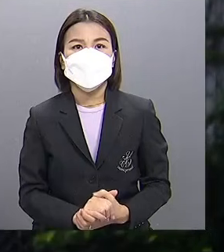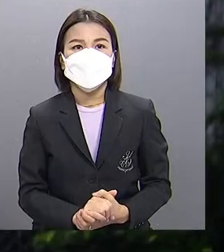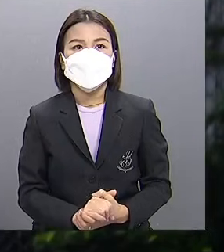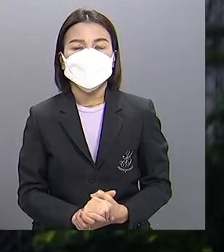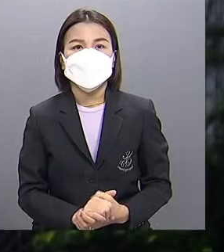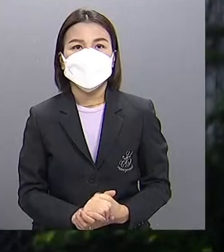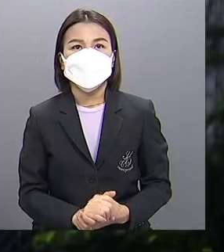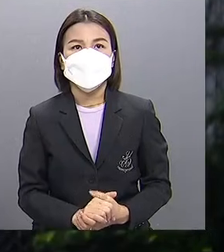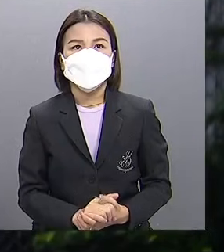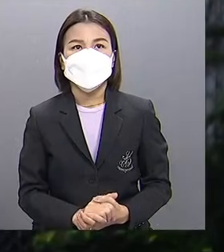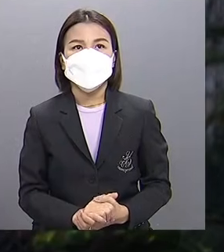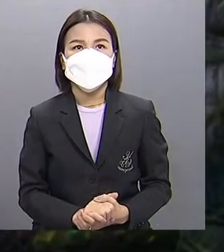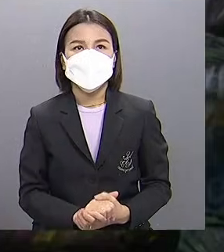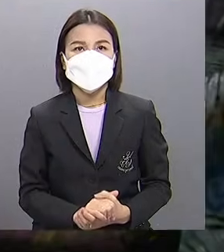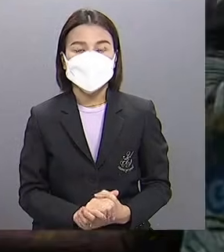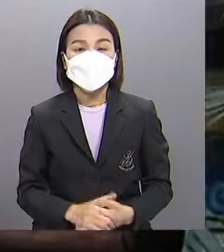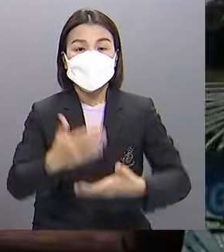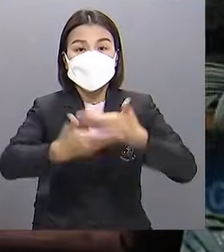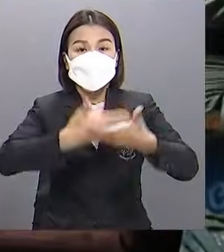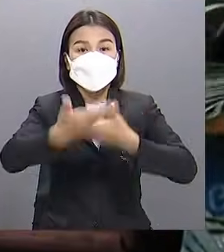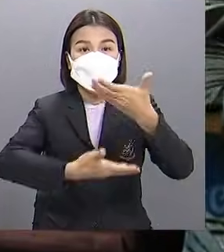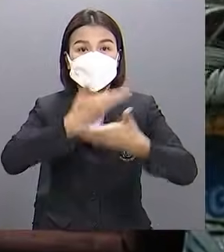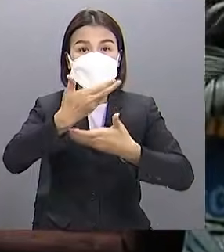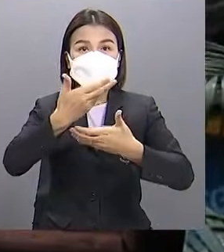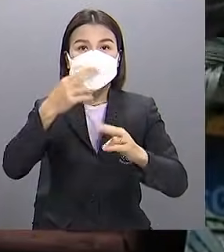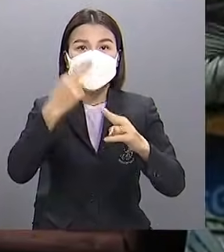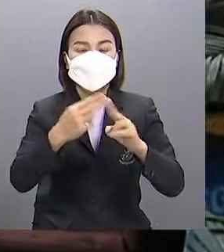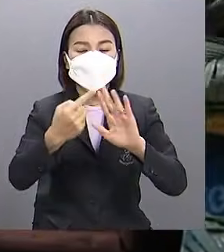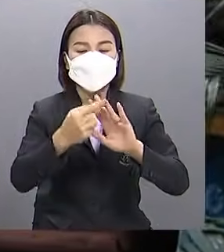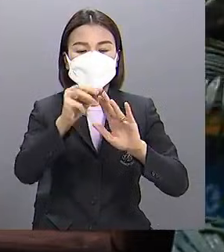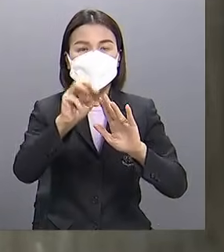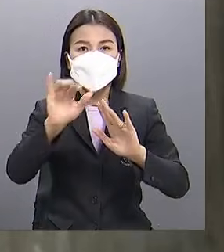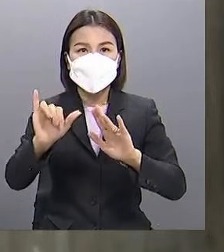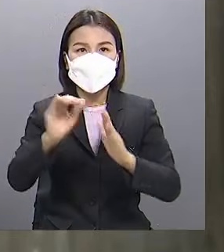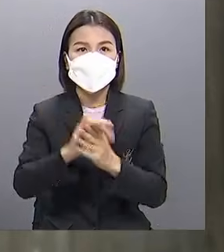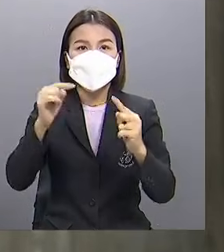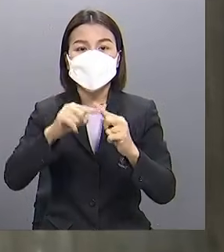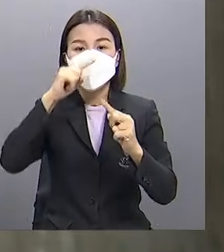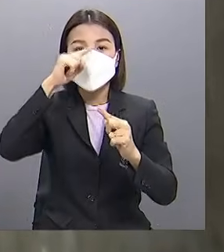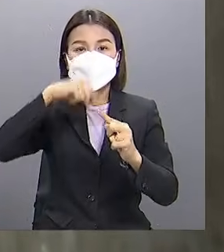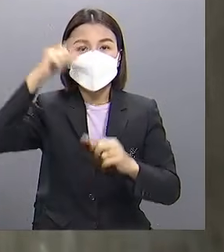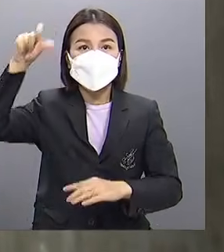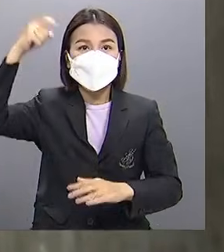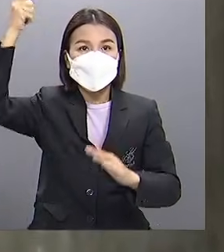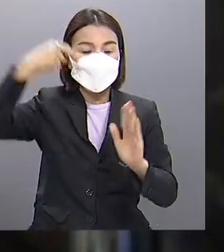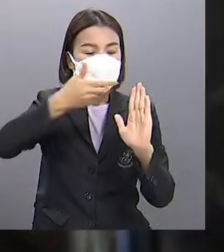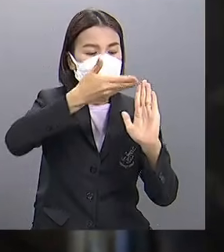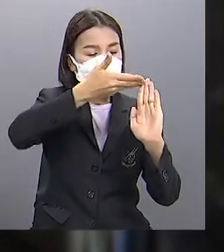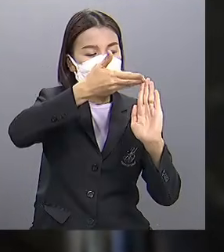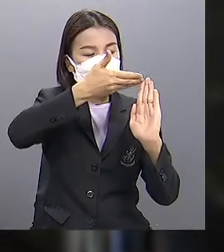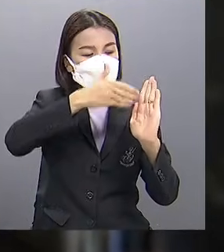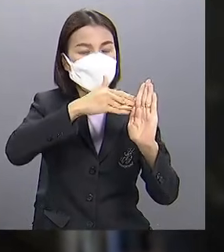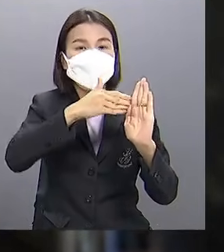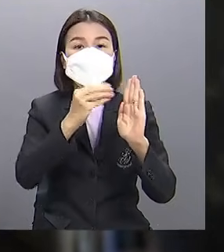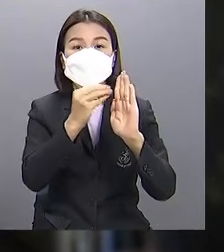บรรยากาศตลาดริมเมยบริเวณชายแดนไทยเมียนมาฝั่งอำเภอแม่สอดจังหวัดตากในวันนี้เงีย